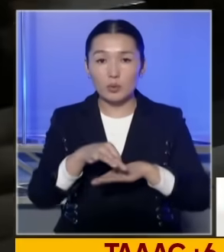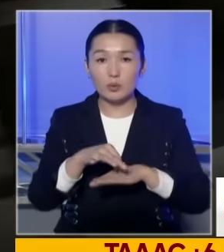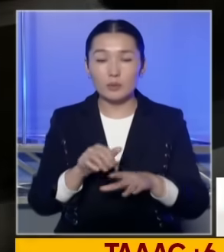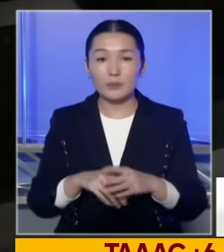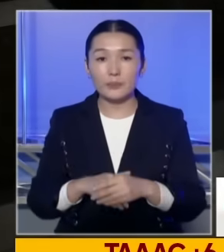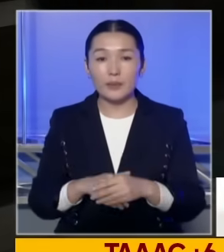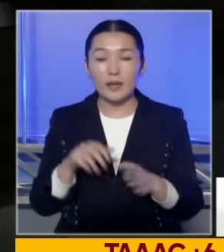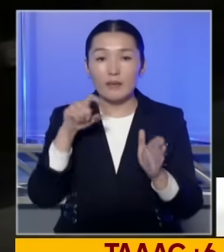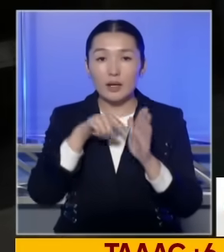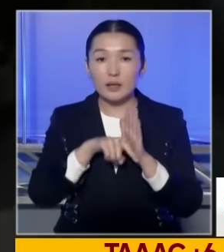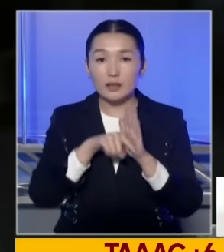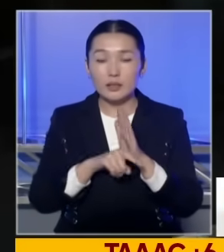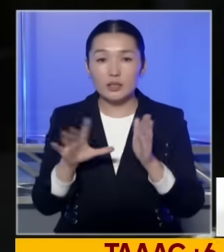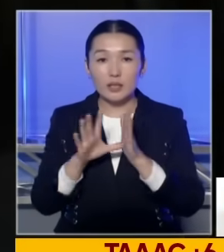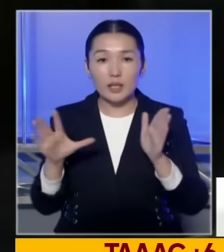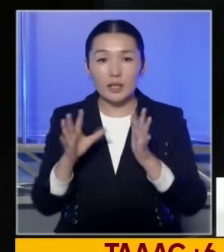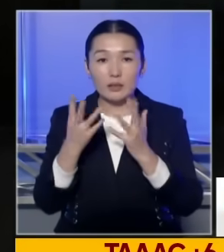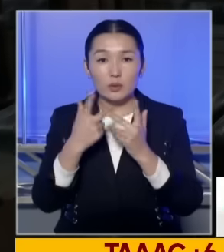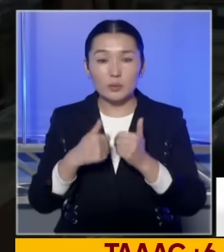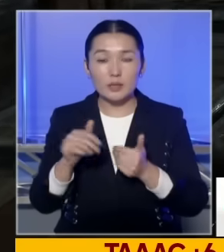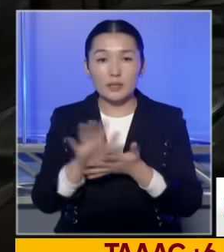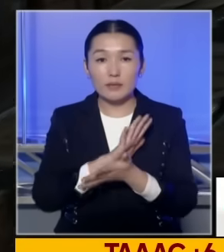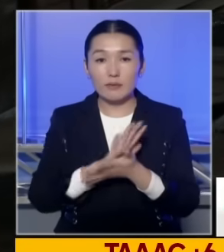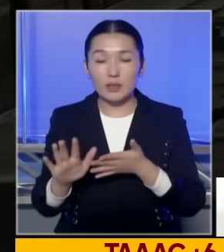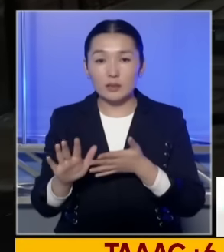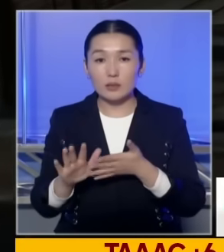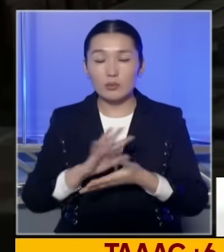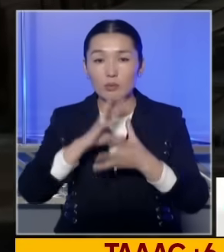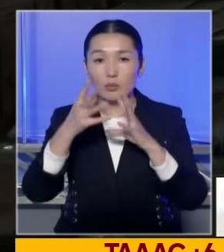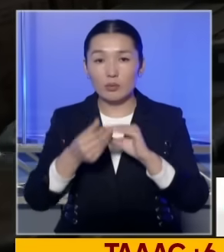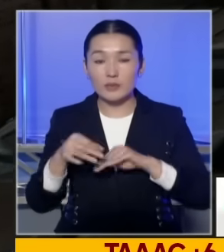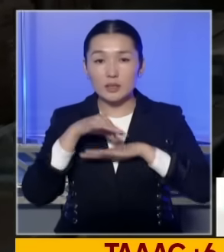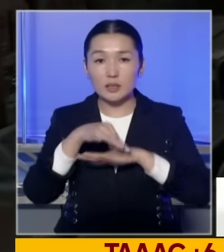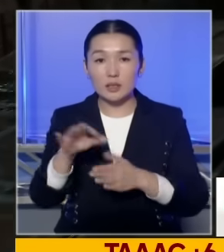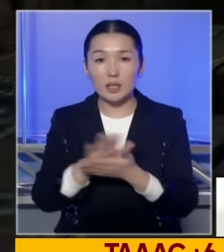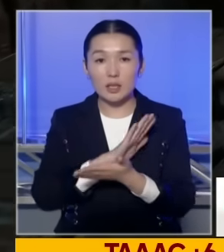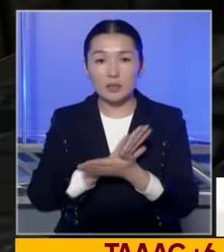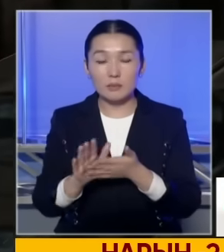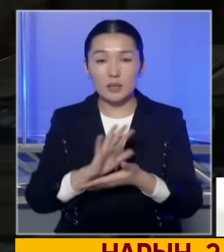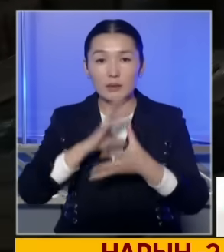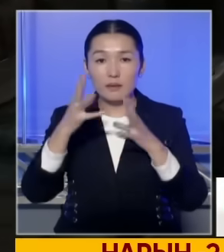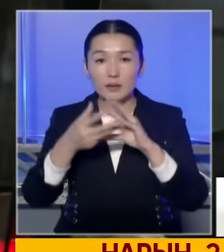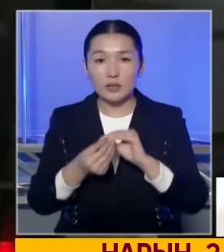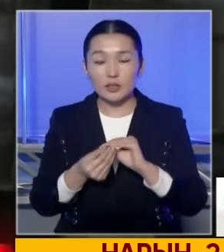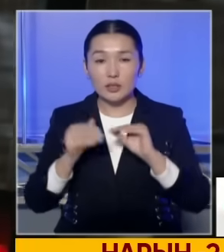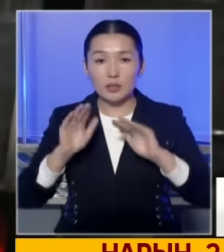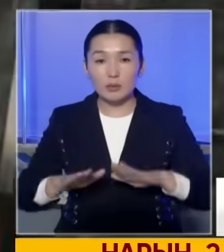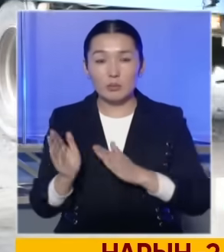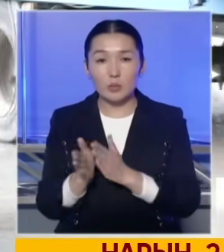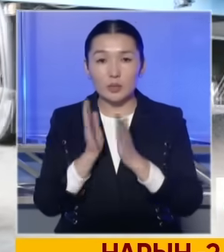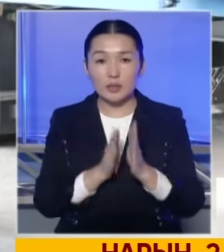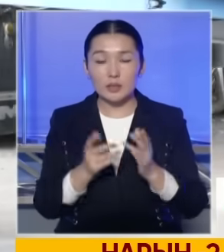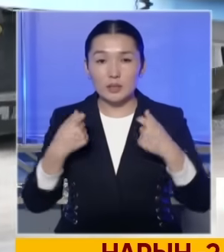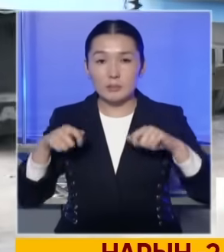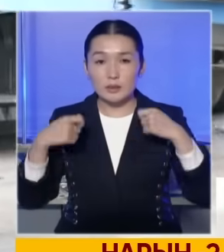жатат. Анын ичинде электрондук эсеп фактуралар, электрондук товардык транспорттук коштомо кагаз, жыйынтык пост системасы, товарларды